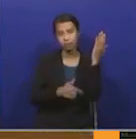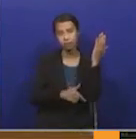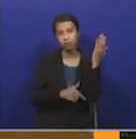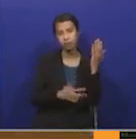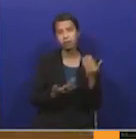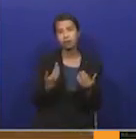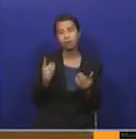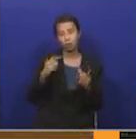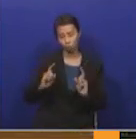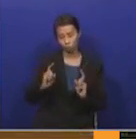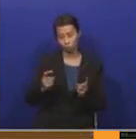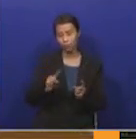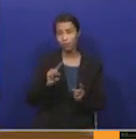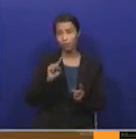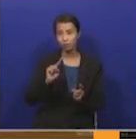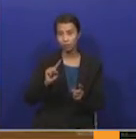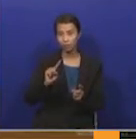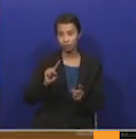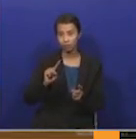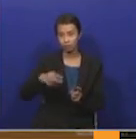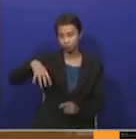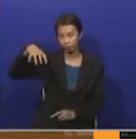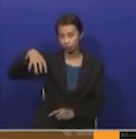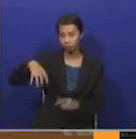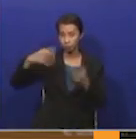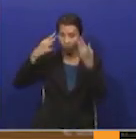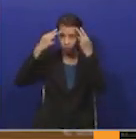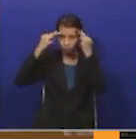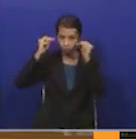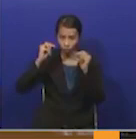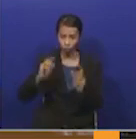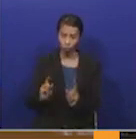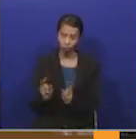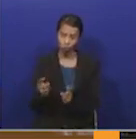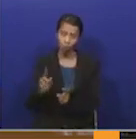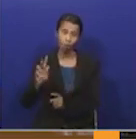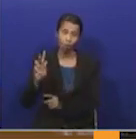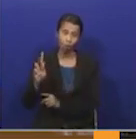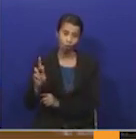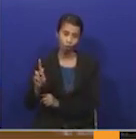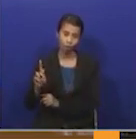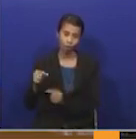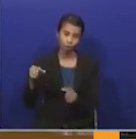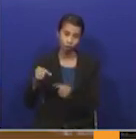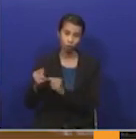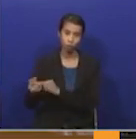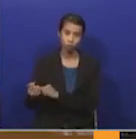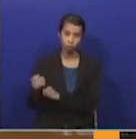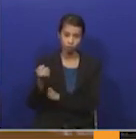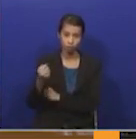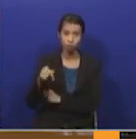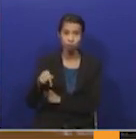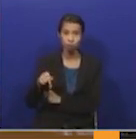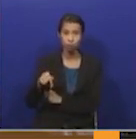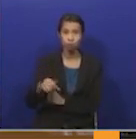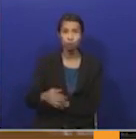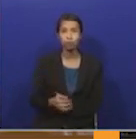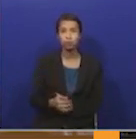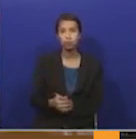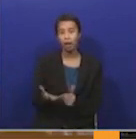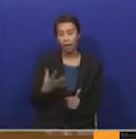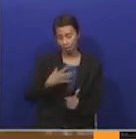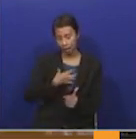เล็บที่1สำนักนายกรัฐมนตรีวงเล็บขอไข่กองอำนวยการรักษาความมั่นคงภายในราชอาณาจักรเ